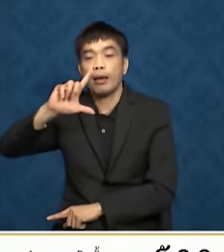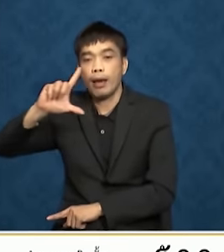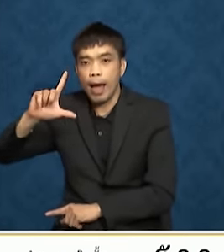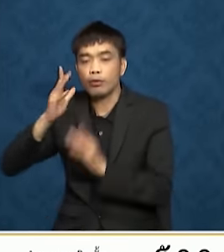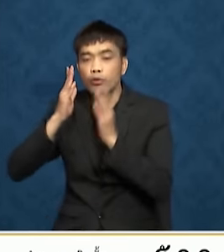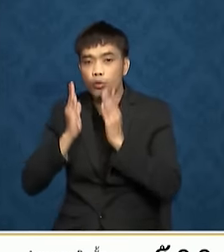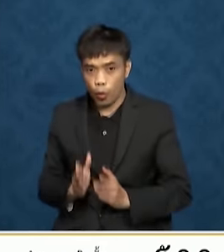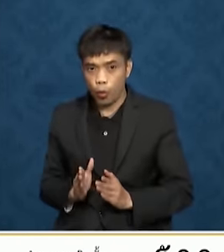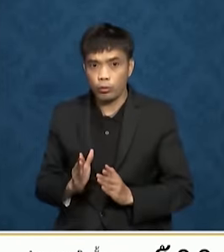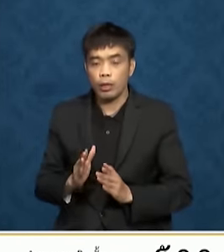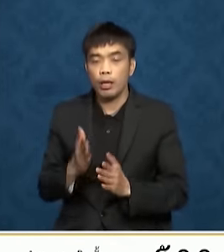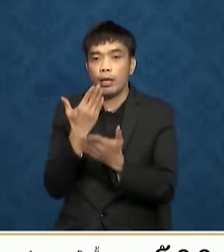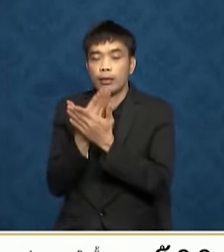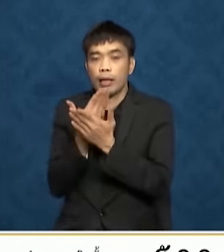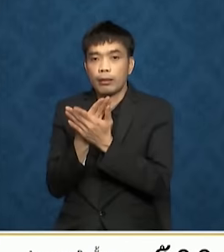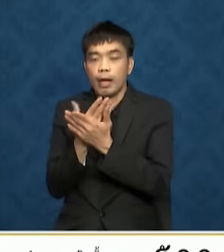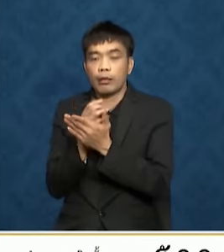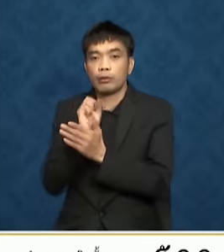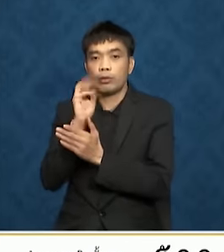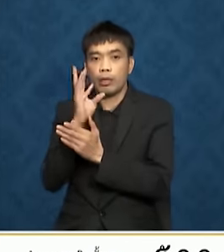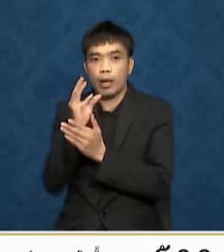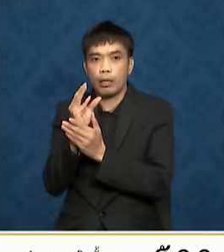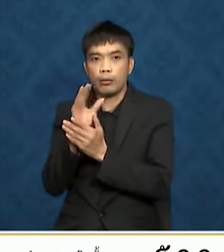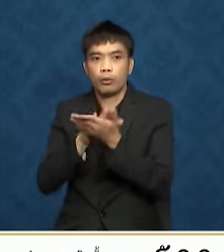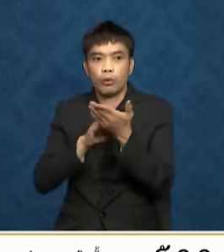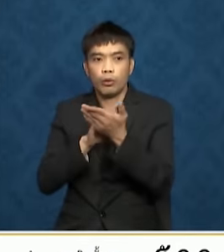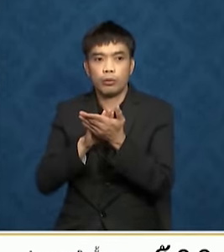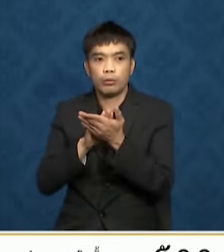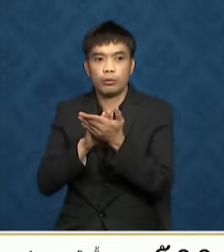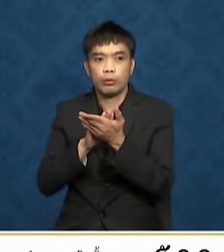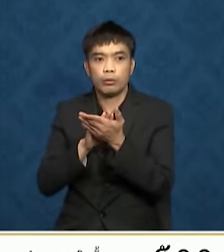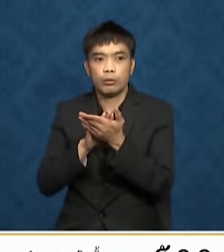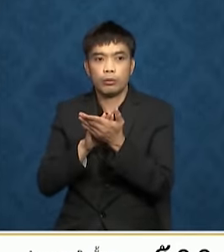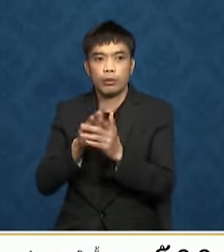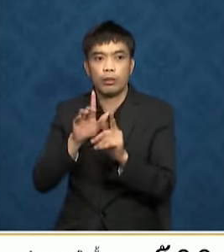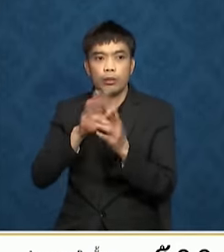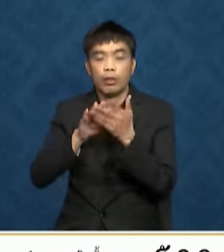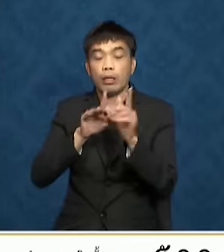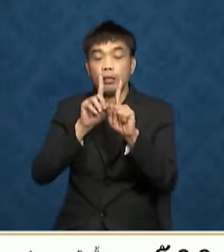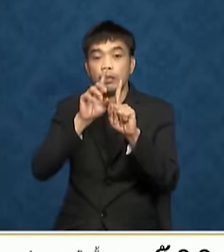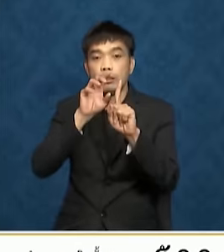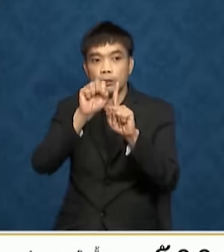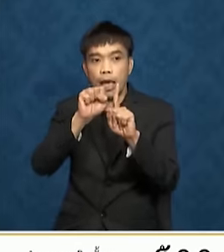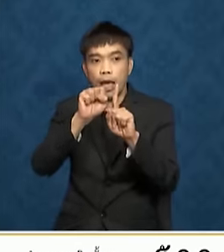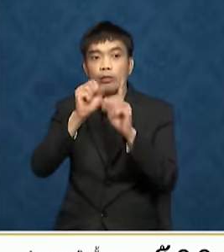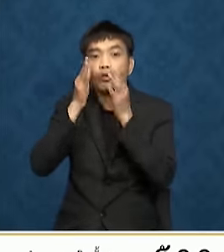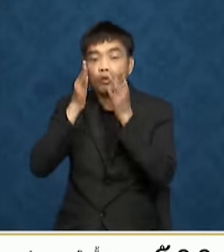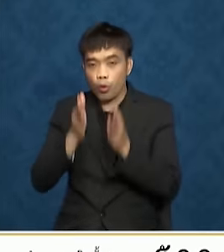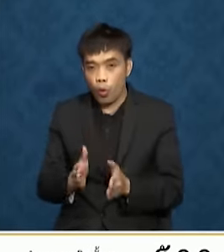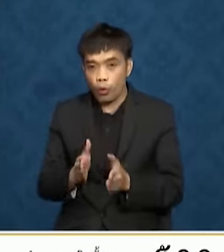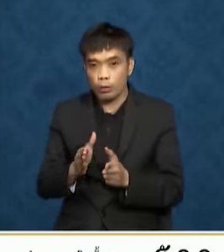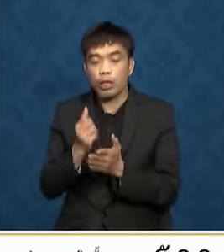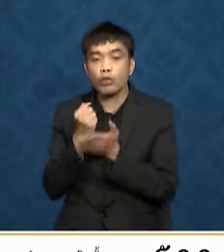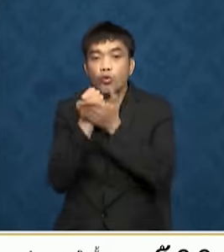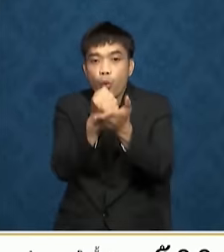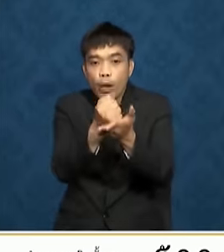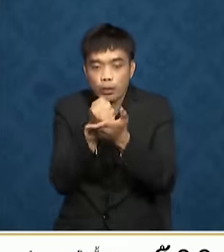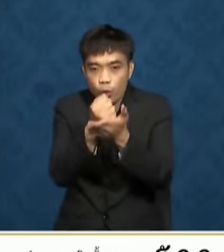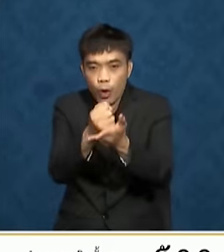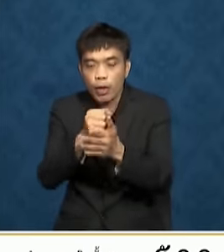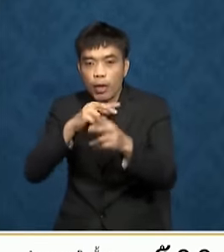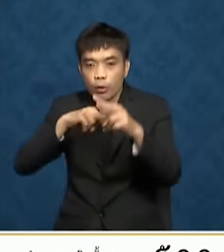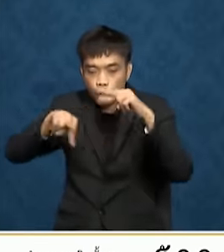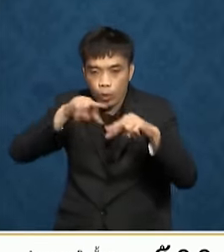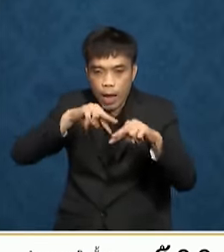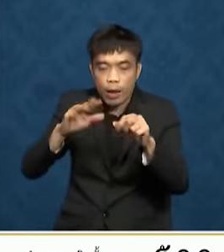ที่ไม่ได้รับเอ่อขออภัยที่พิมพ์ผิดครับประมาณแสนแสนคนครับที่ไม่ได้รับความช่วยเหลือและในการใน